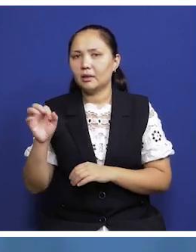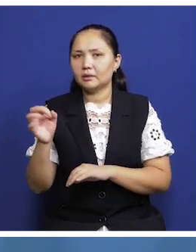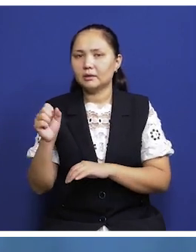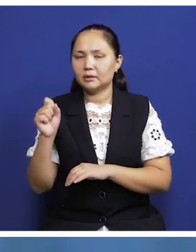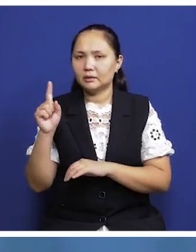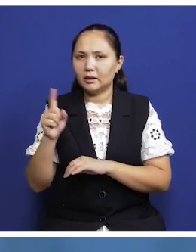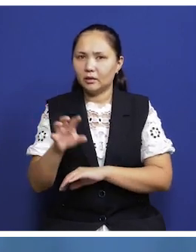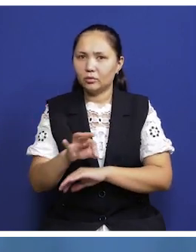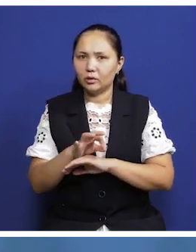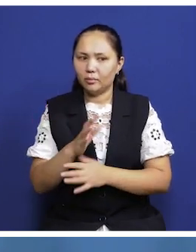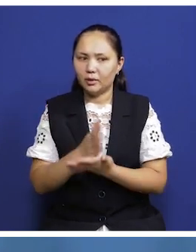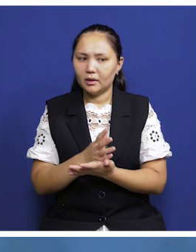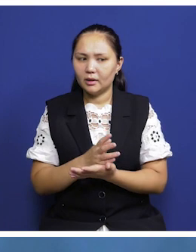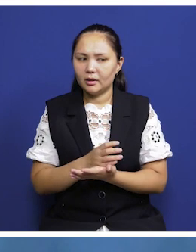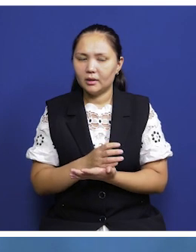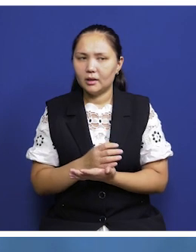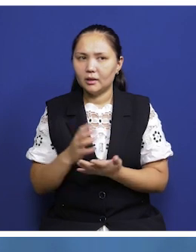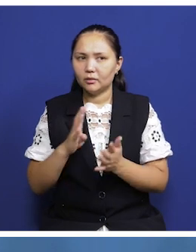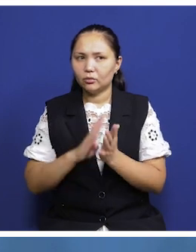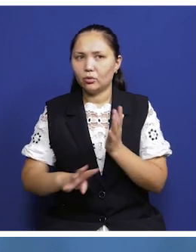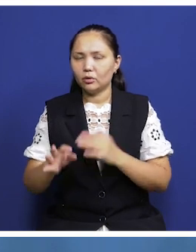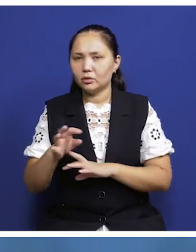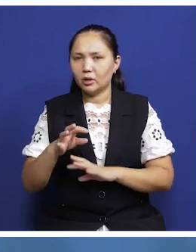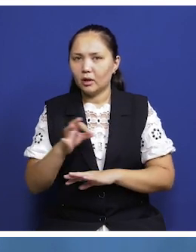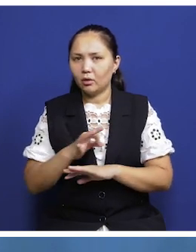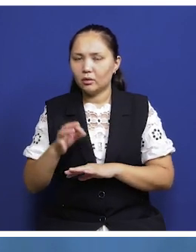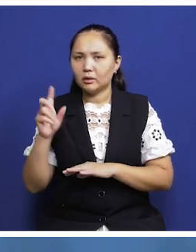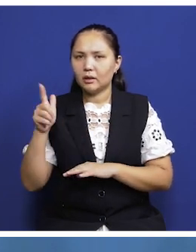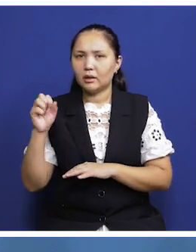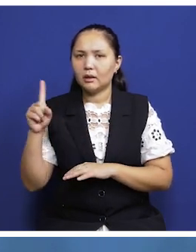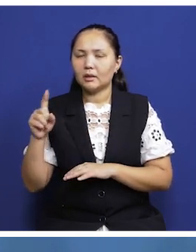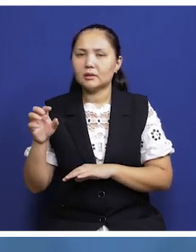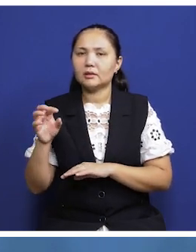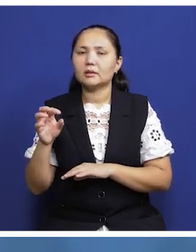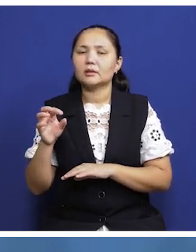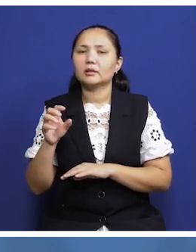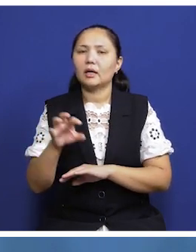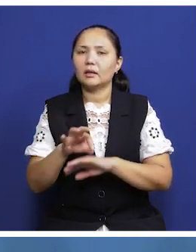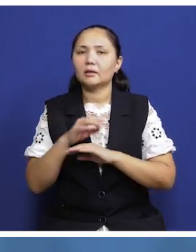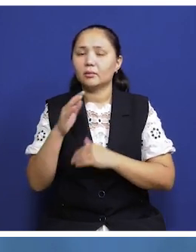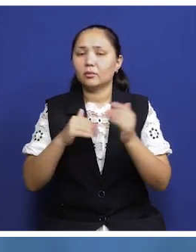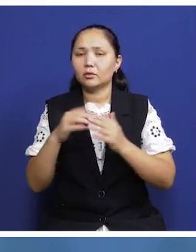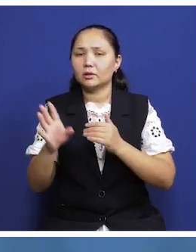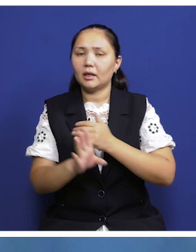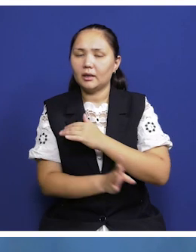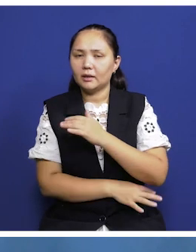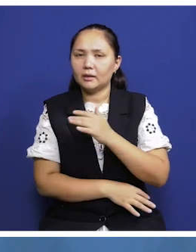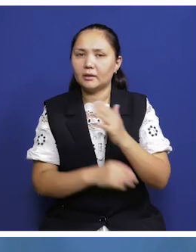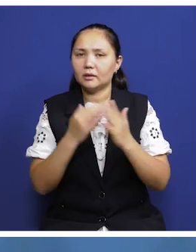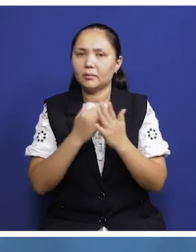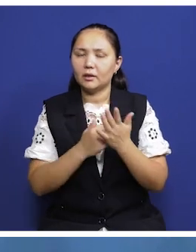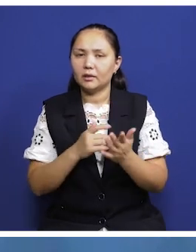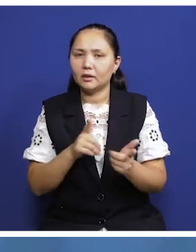отыр. Жыл соңына дейін 9 елді мекен табиғи газбен қамту бойынша құрылыс жұмыстары аяқталады. Бұл